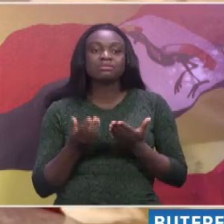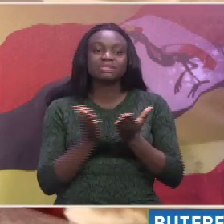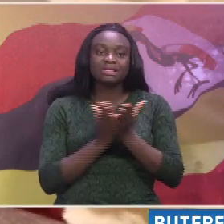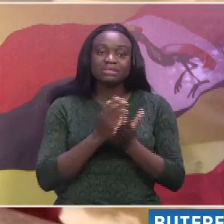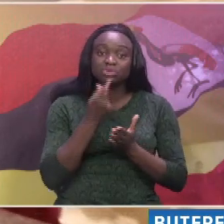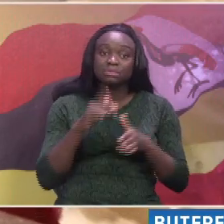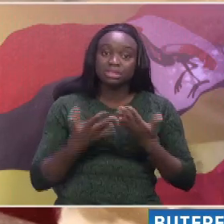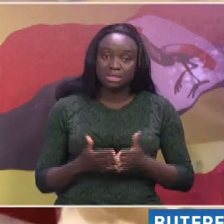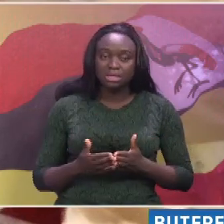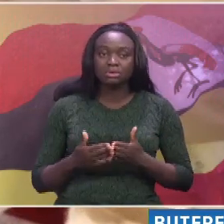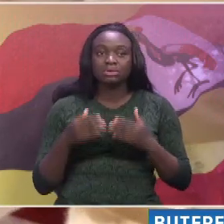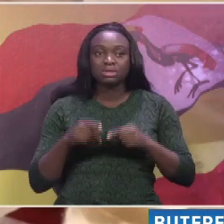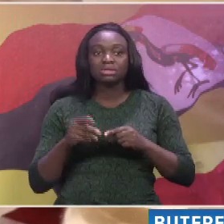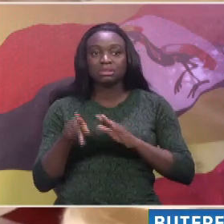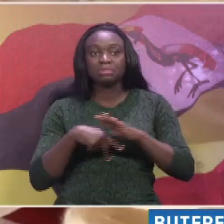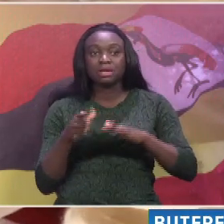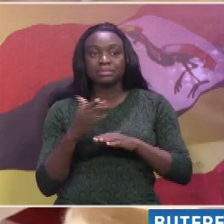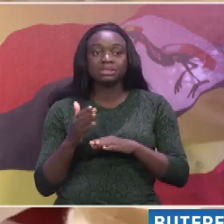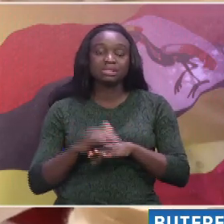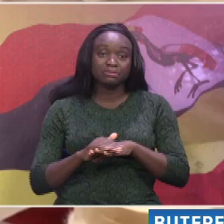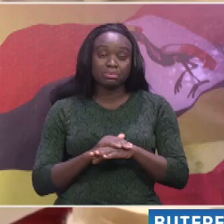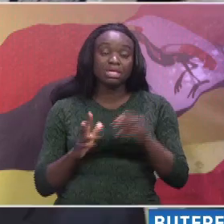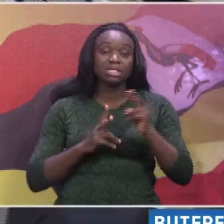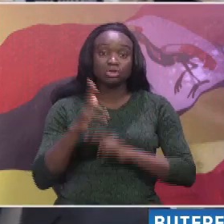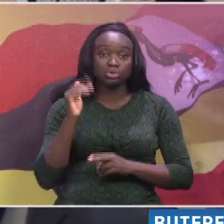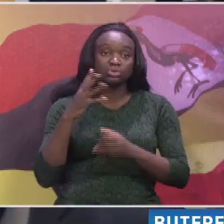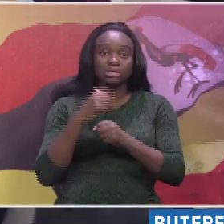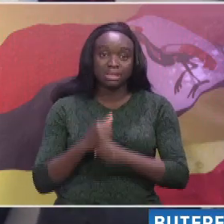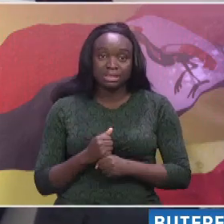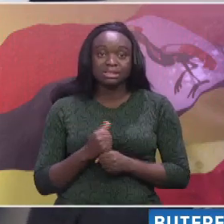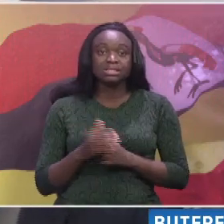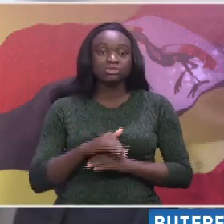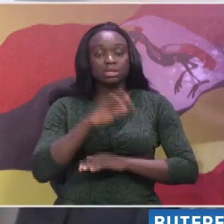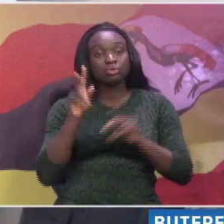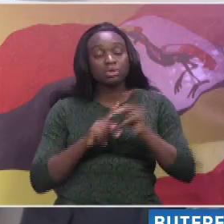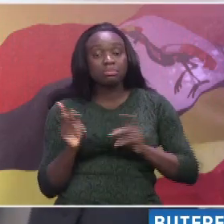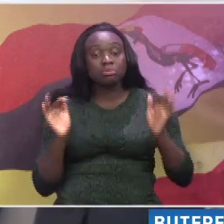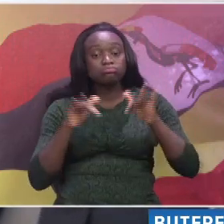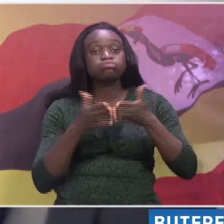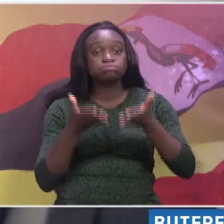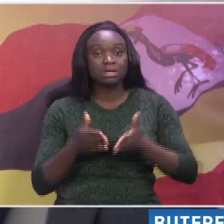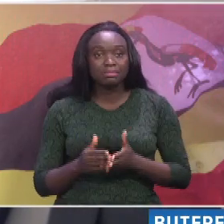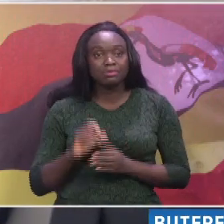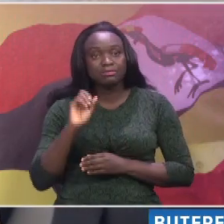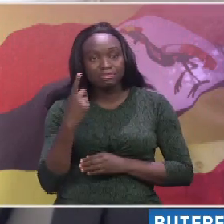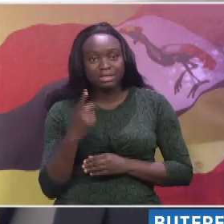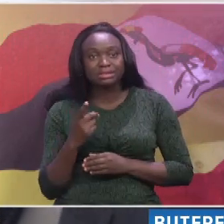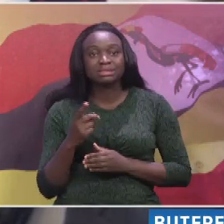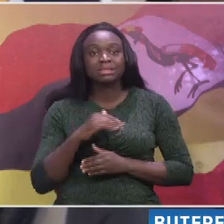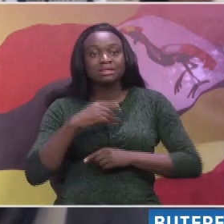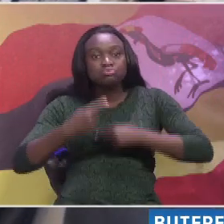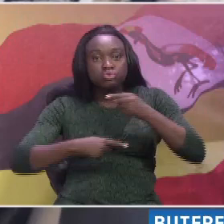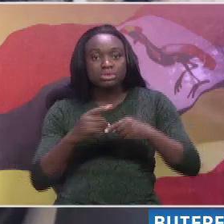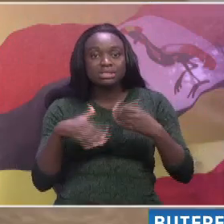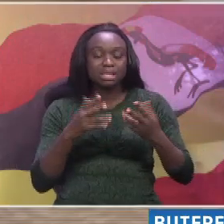kino kitongozeddwa Kamalabyonna wa Buganda Charles Peter Mayiga, era ye n'abantu bonna babadde ku mukolo guno basoose kuyita mu mitendera